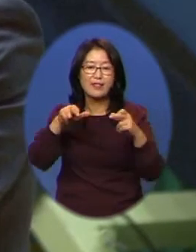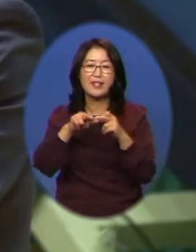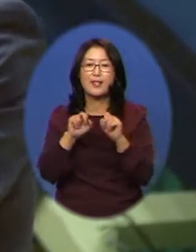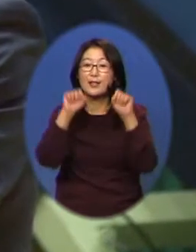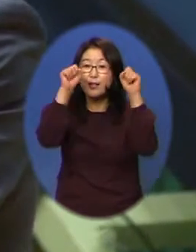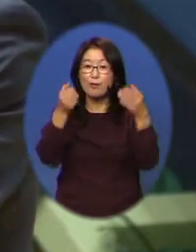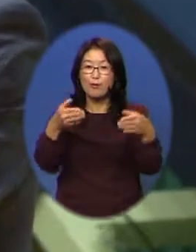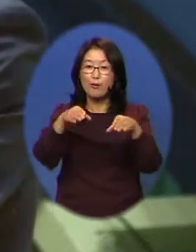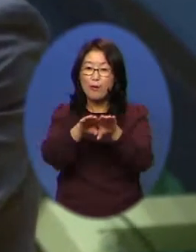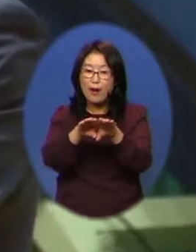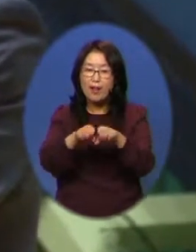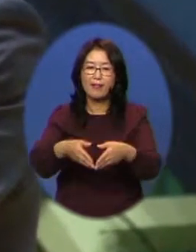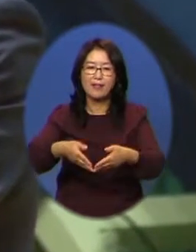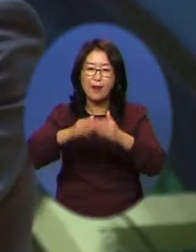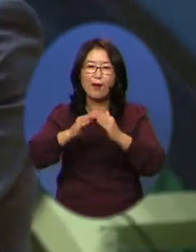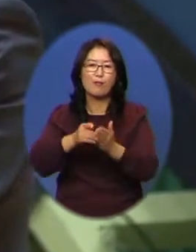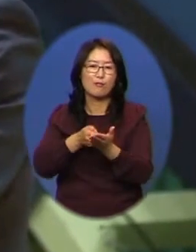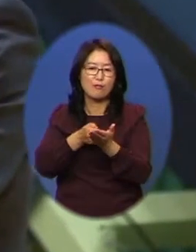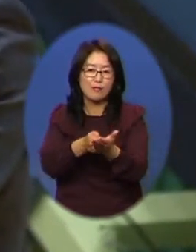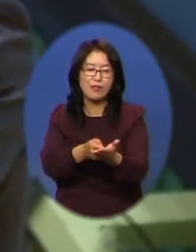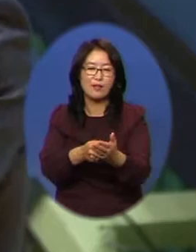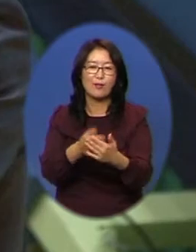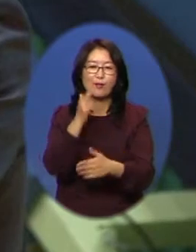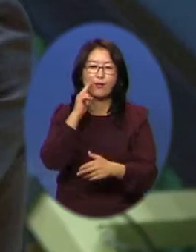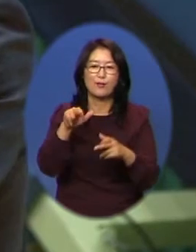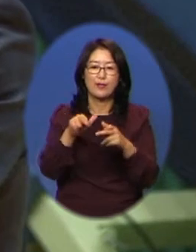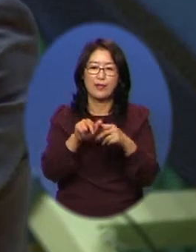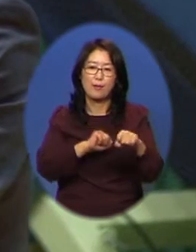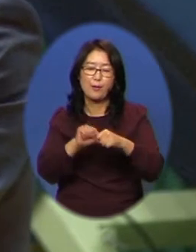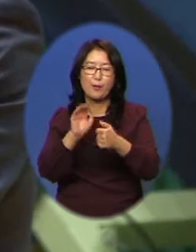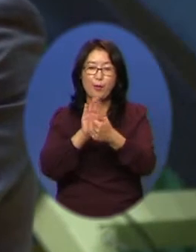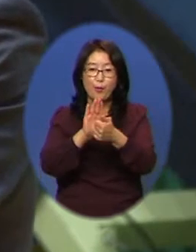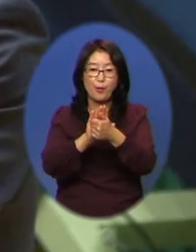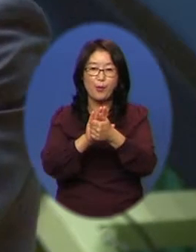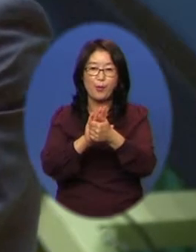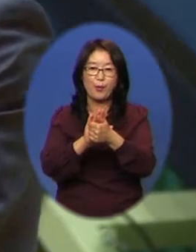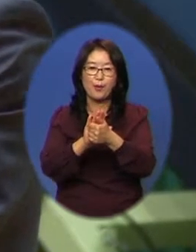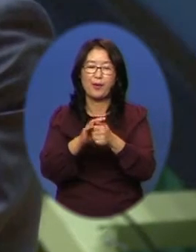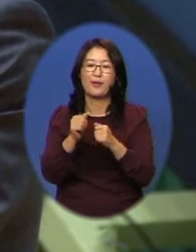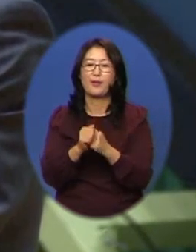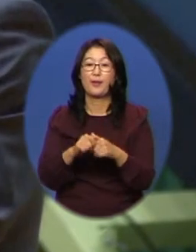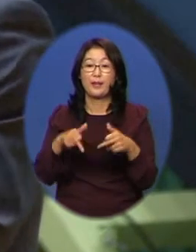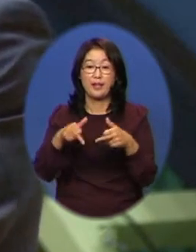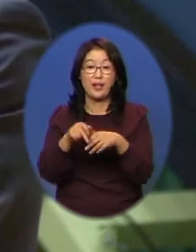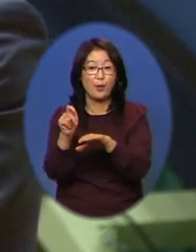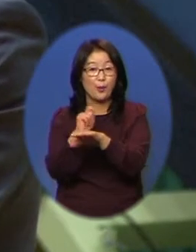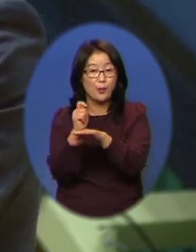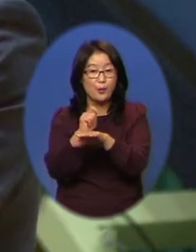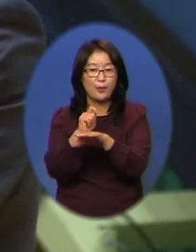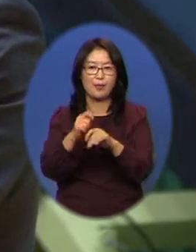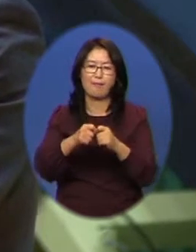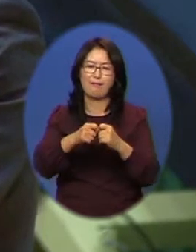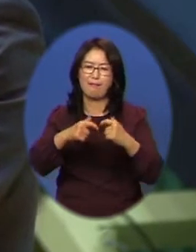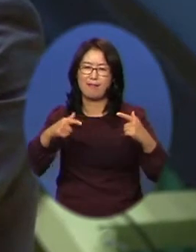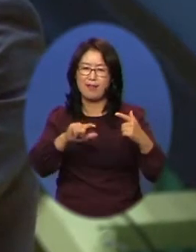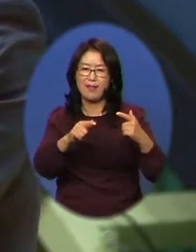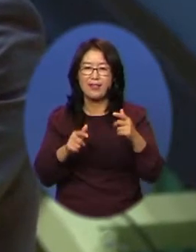추진하고 중증장애인 활동 보조 지원과 장애인 콜택시 확대 등 다양한 사업을